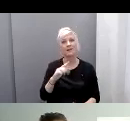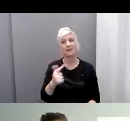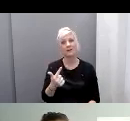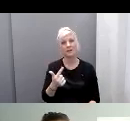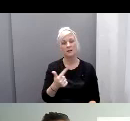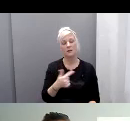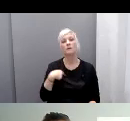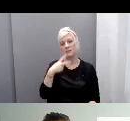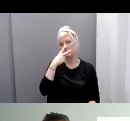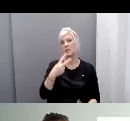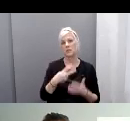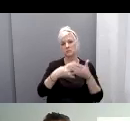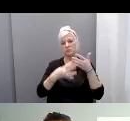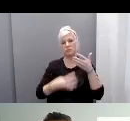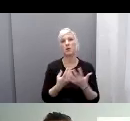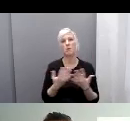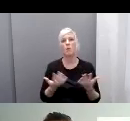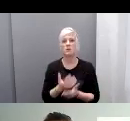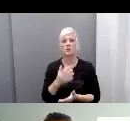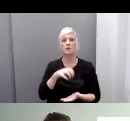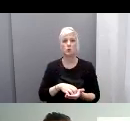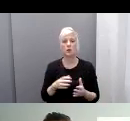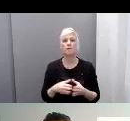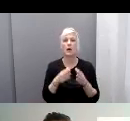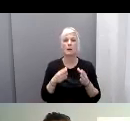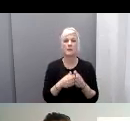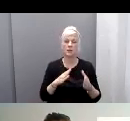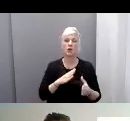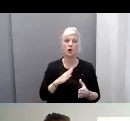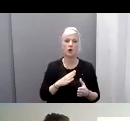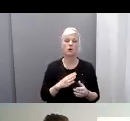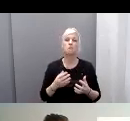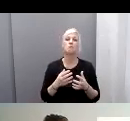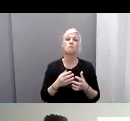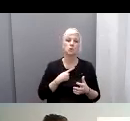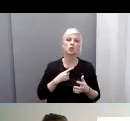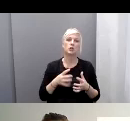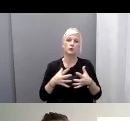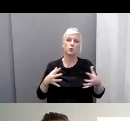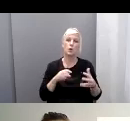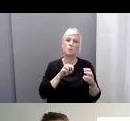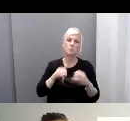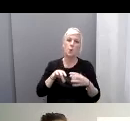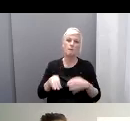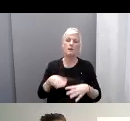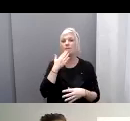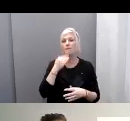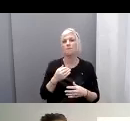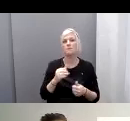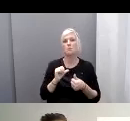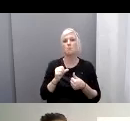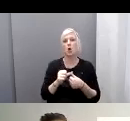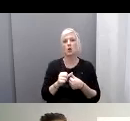vissa situationer så har familjen oönskat stort inflytande på den partner man väljer eller hur det